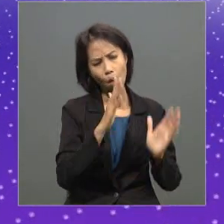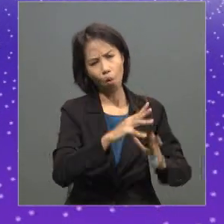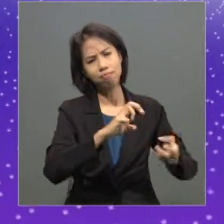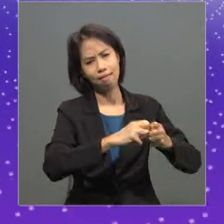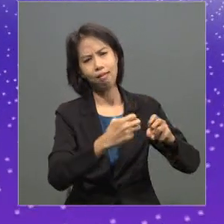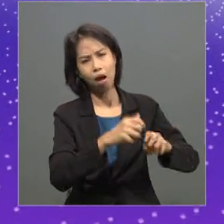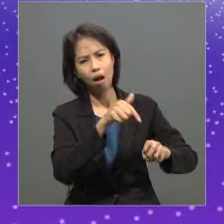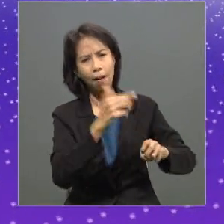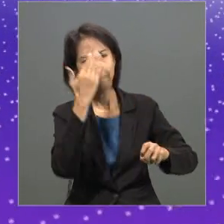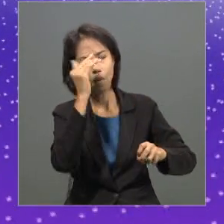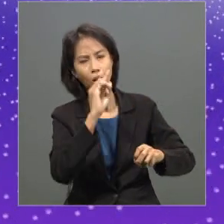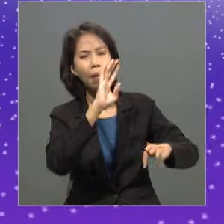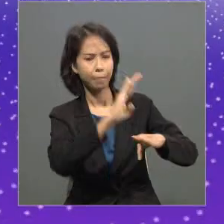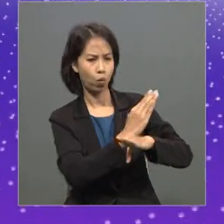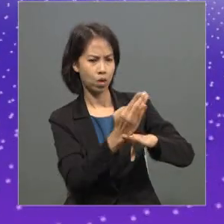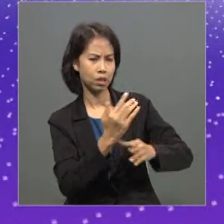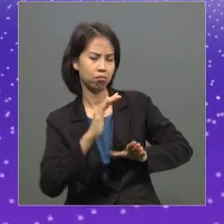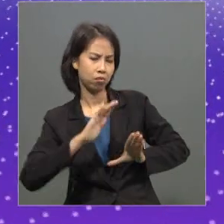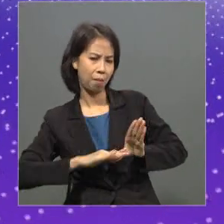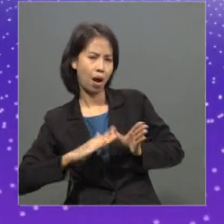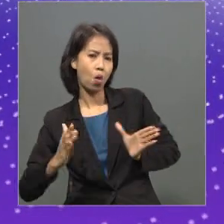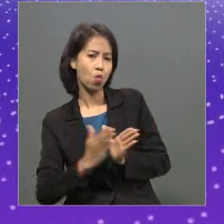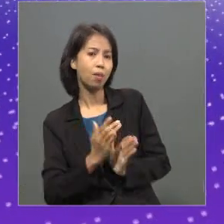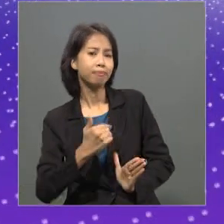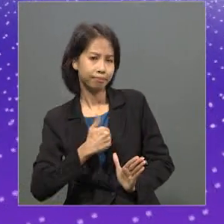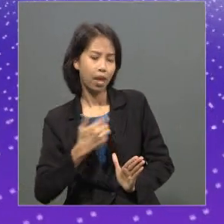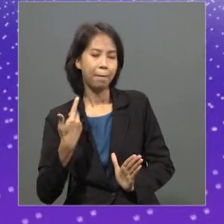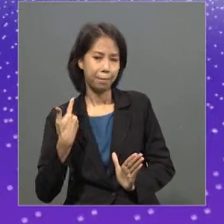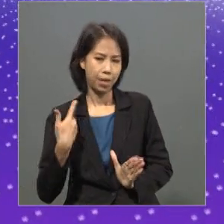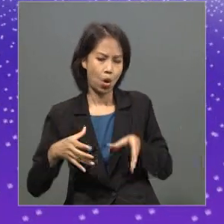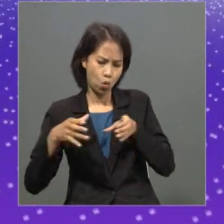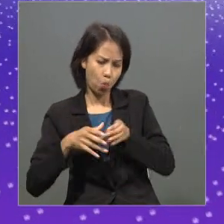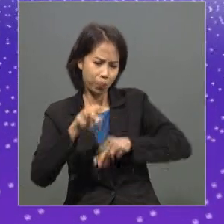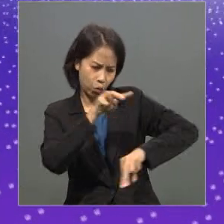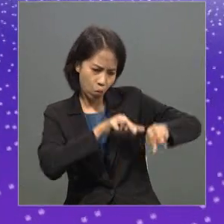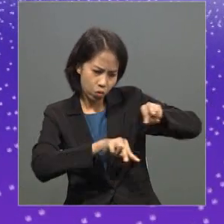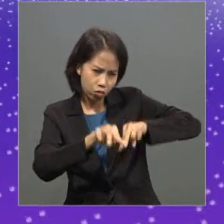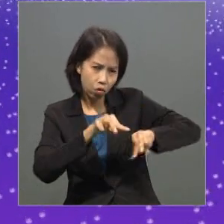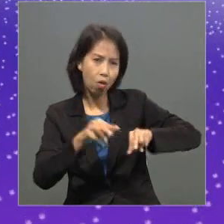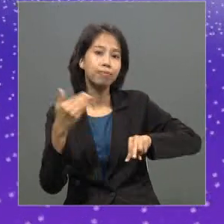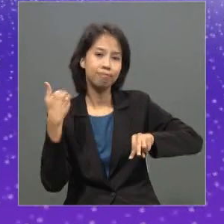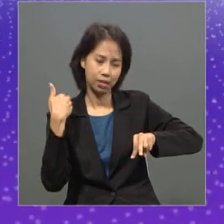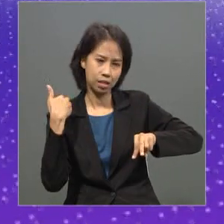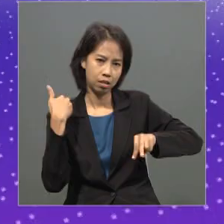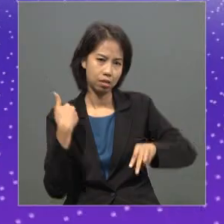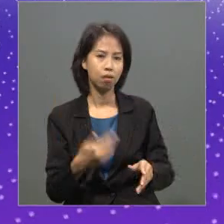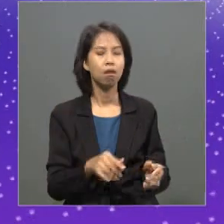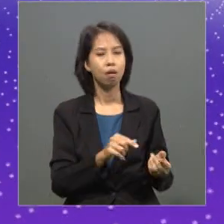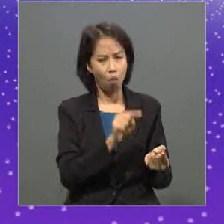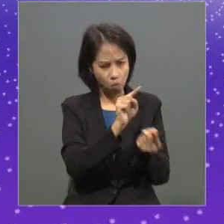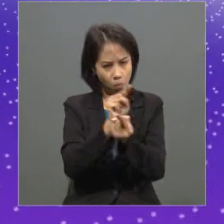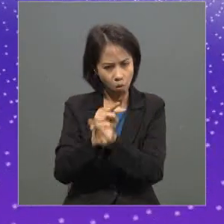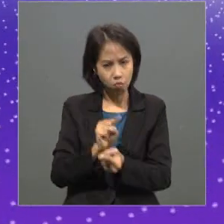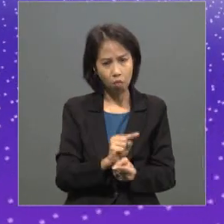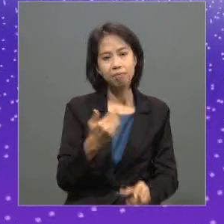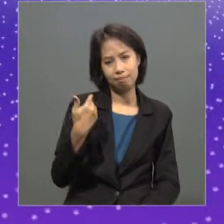เนื่องจากการทำธุรกิจกับบริษัทของตนเองเนี่ยมีทีมงานตรวจสอบข้อมูลปรากฏมีหลายเคสตามที่เกิดดราม่า